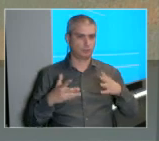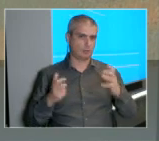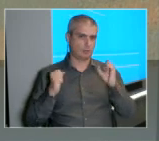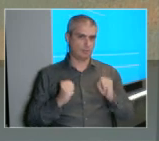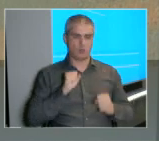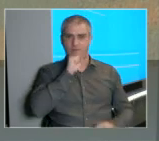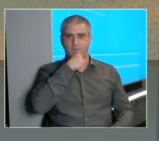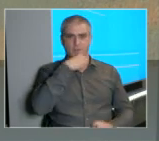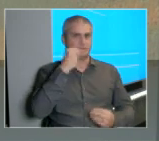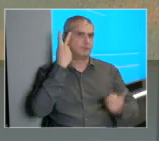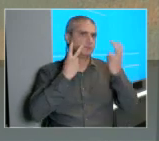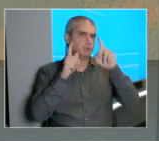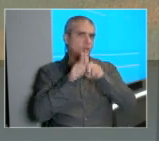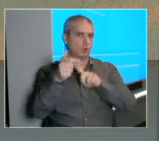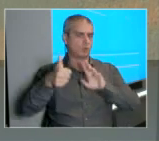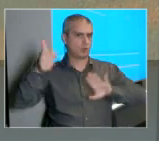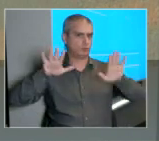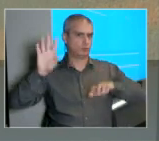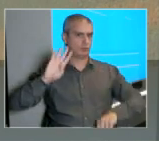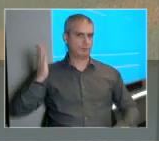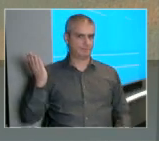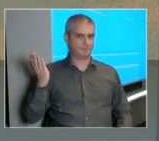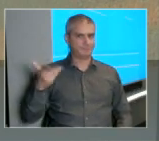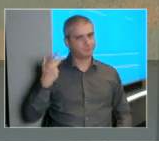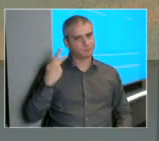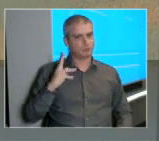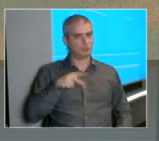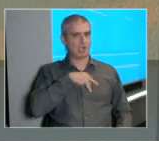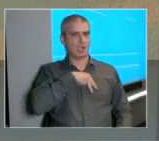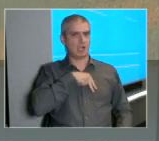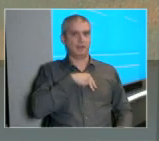בוודאי ותיק ומנוסה כמותו, להיות יותר